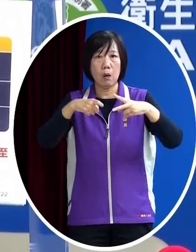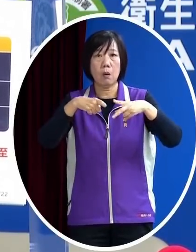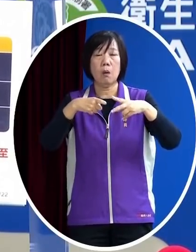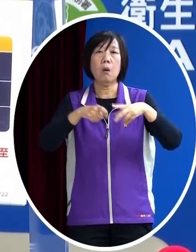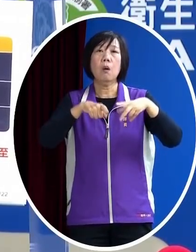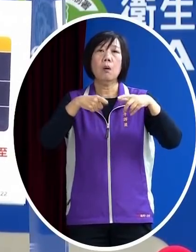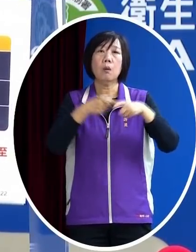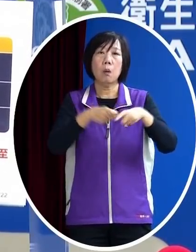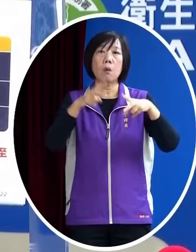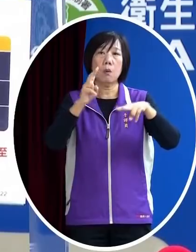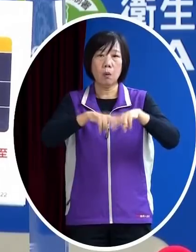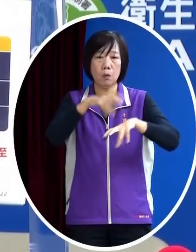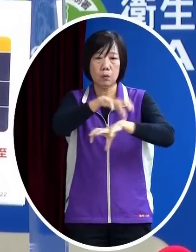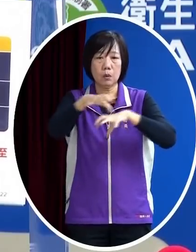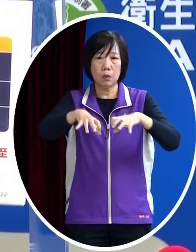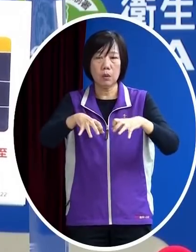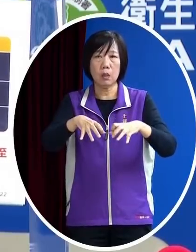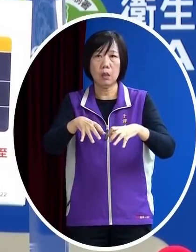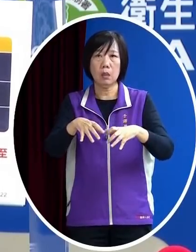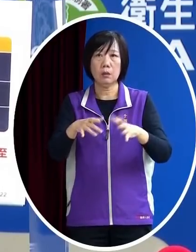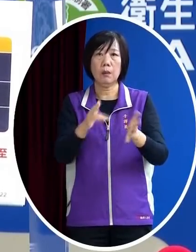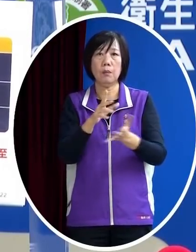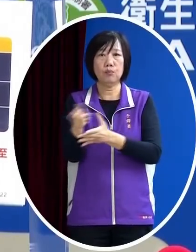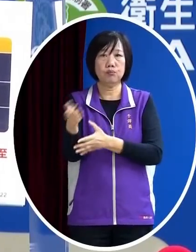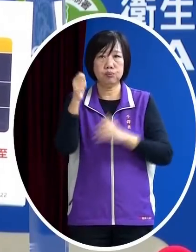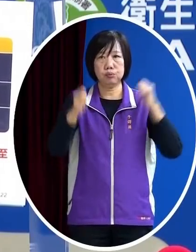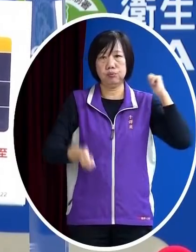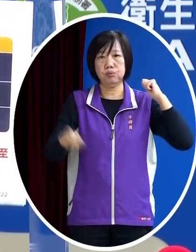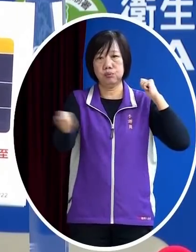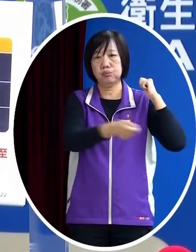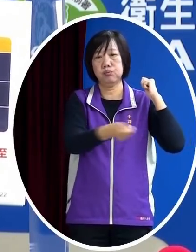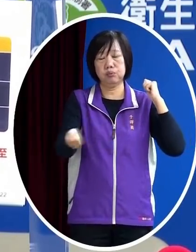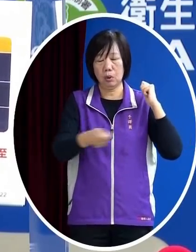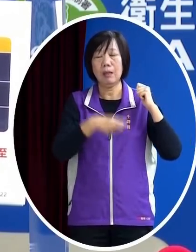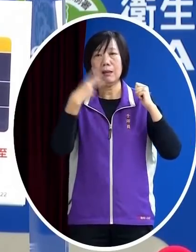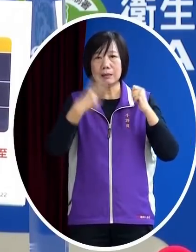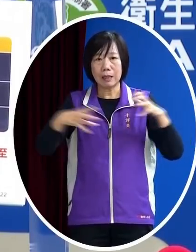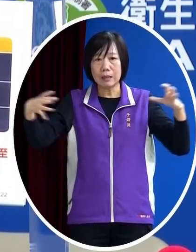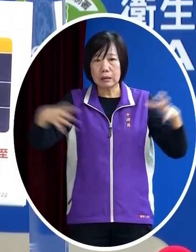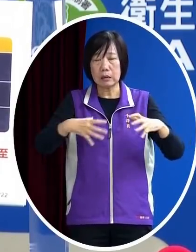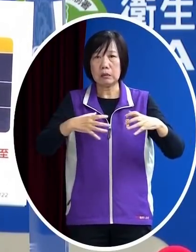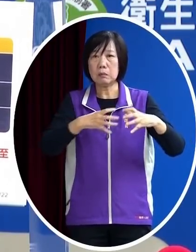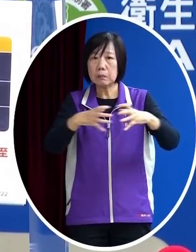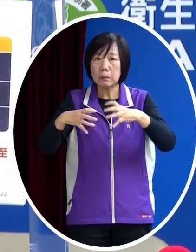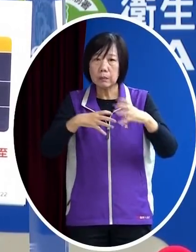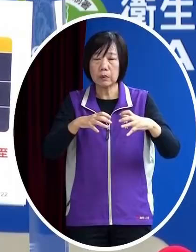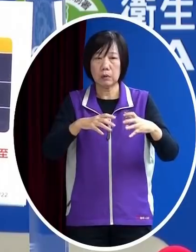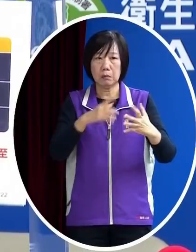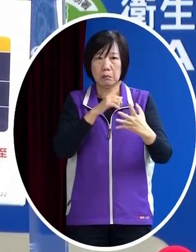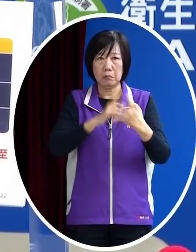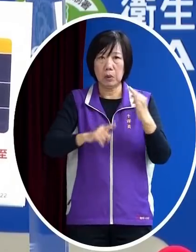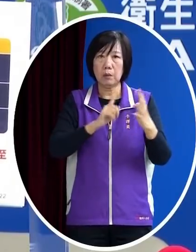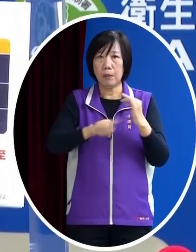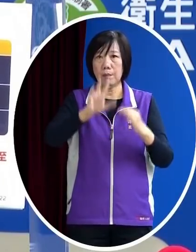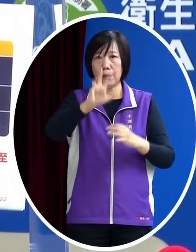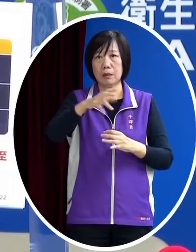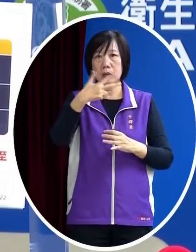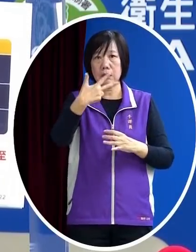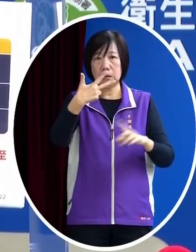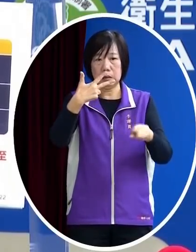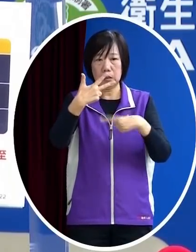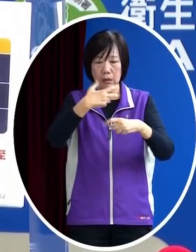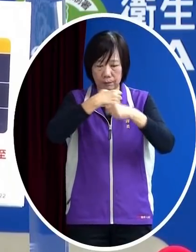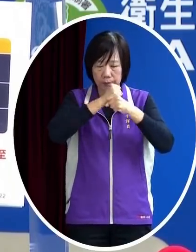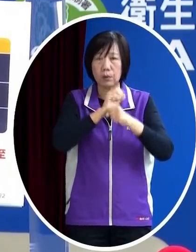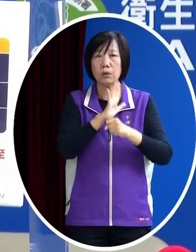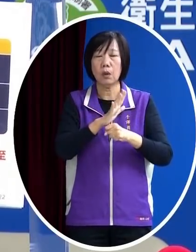进行消毒。那针对航空器里面的一个群聚，已经裁剪了87人，其